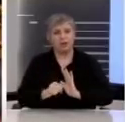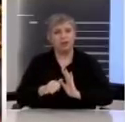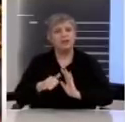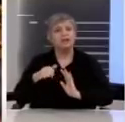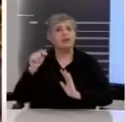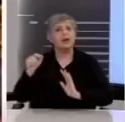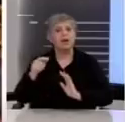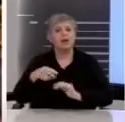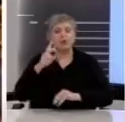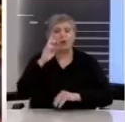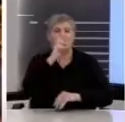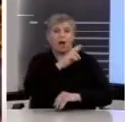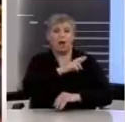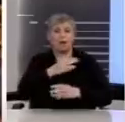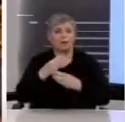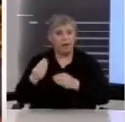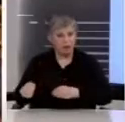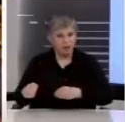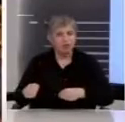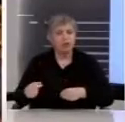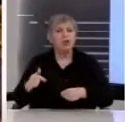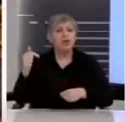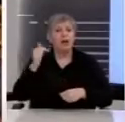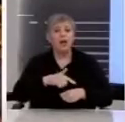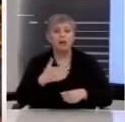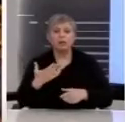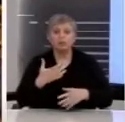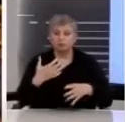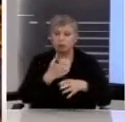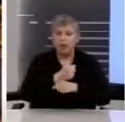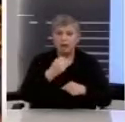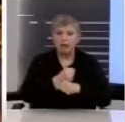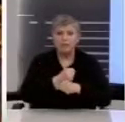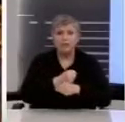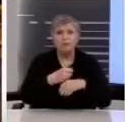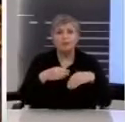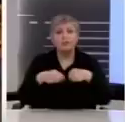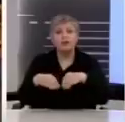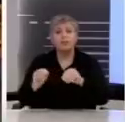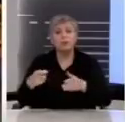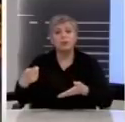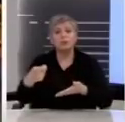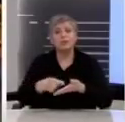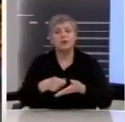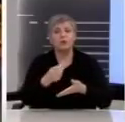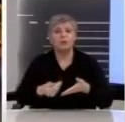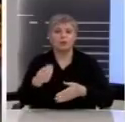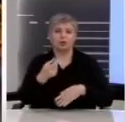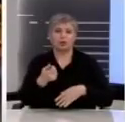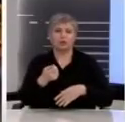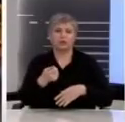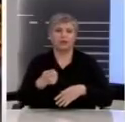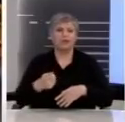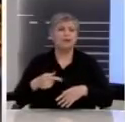της Σαουδικής Αραβίας προκειμένου να πάρει ψηλότερο τίμημα, ενώ εσείς θέλατε, η ελληνική κυβέρνηση,